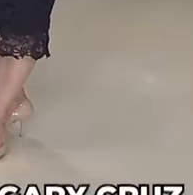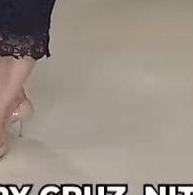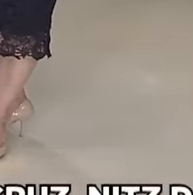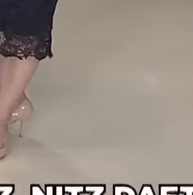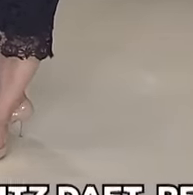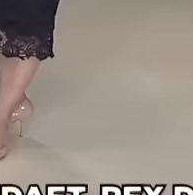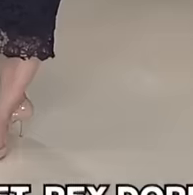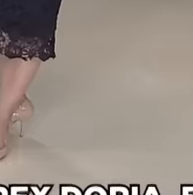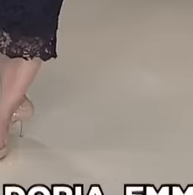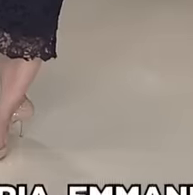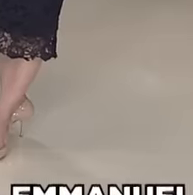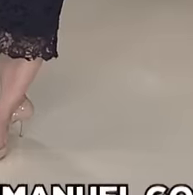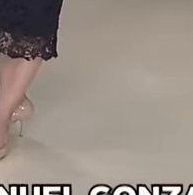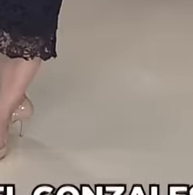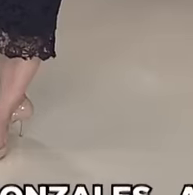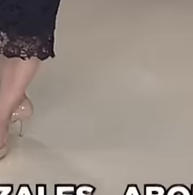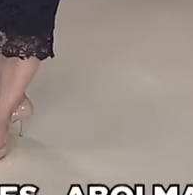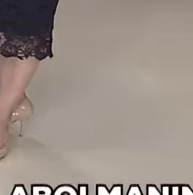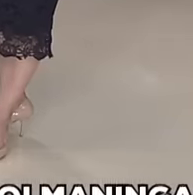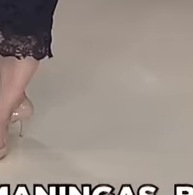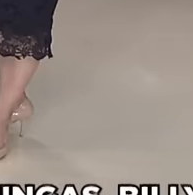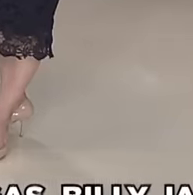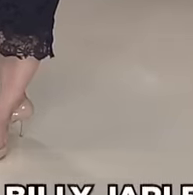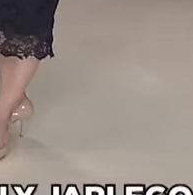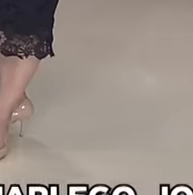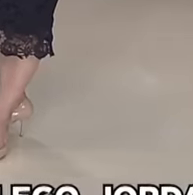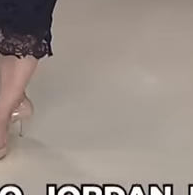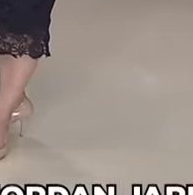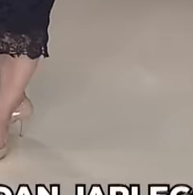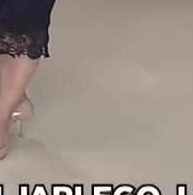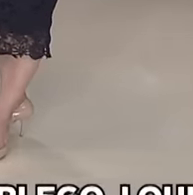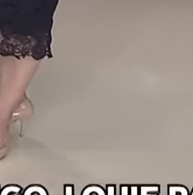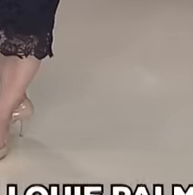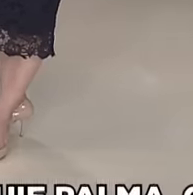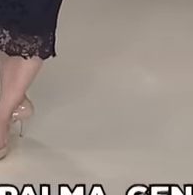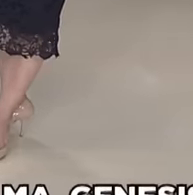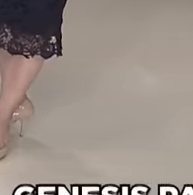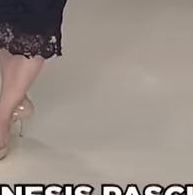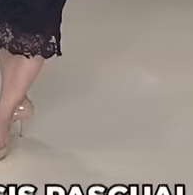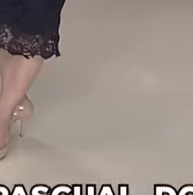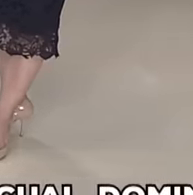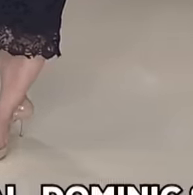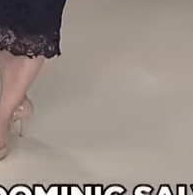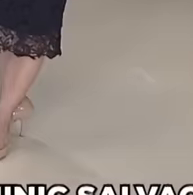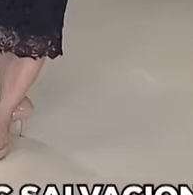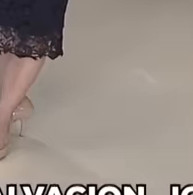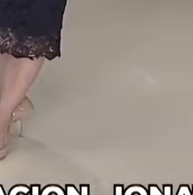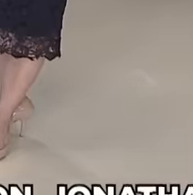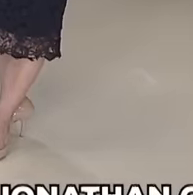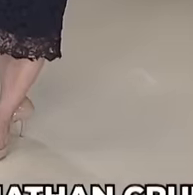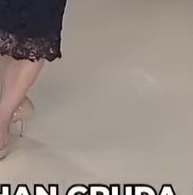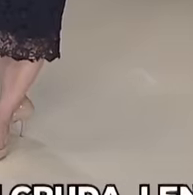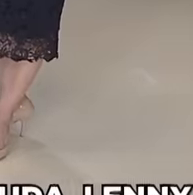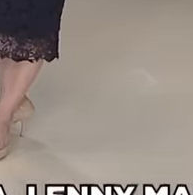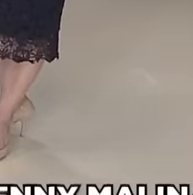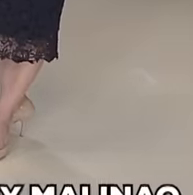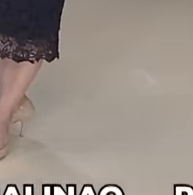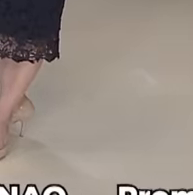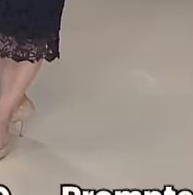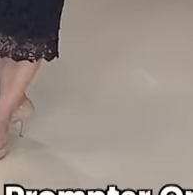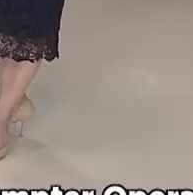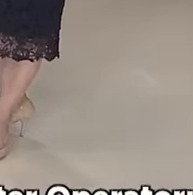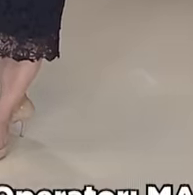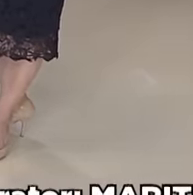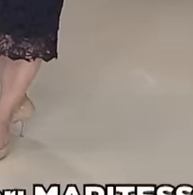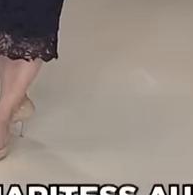lang, ako na mag-iimbita dahil ayaw mong tanungin. Okay. Wala na kasi tayong oras. Yan. So, meron